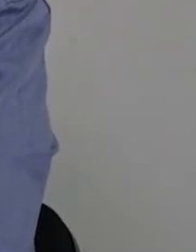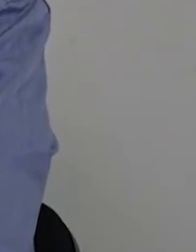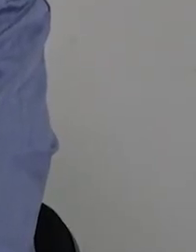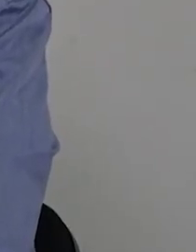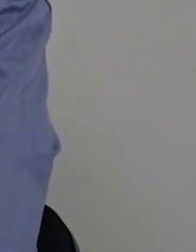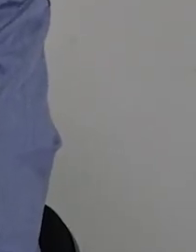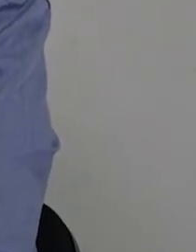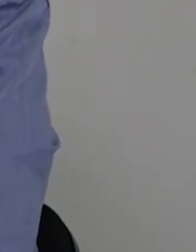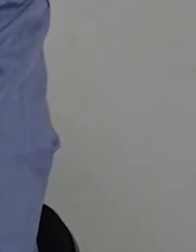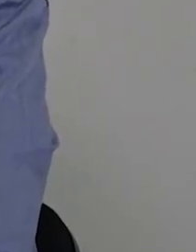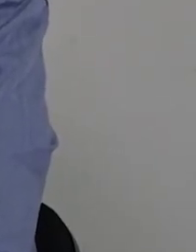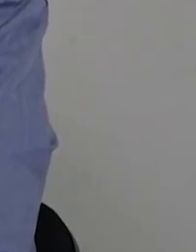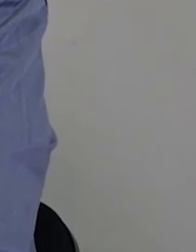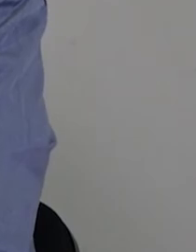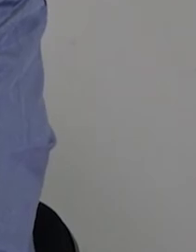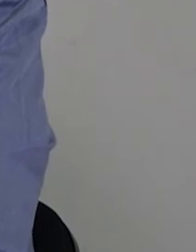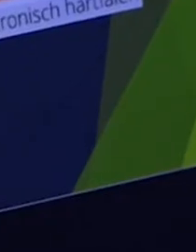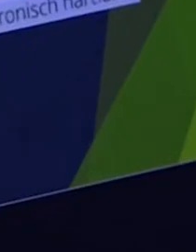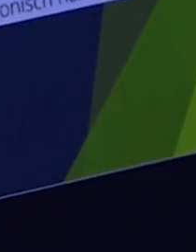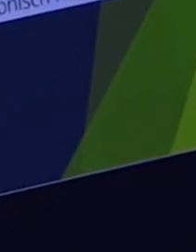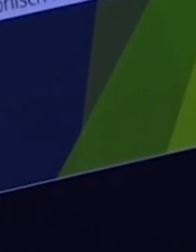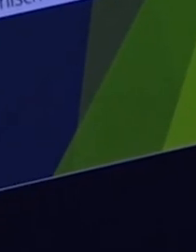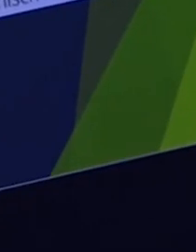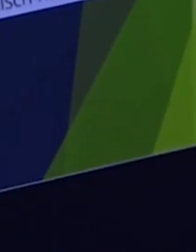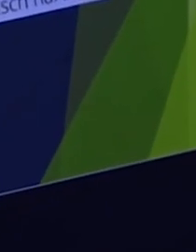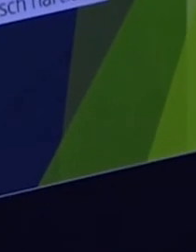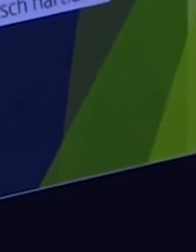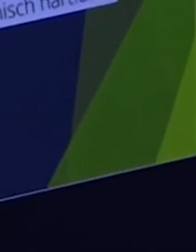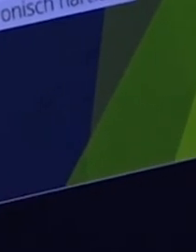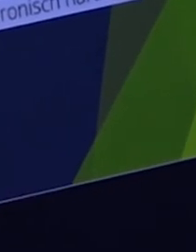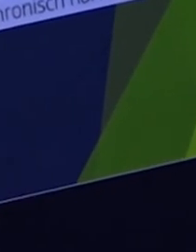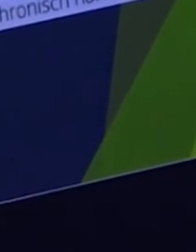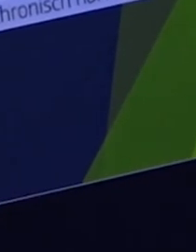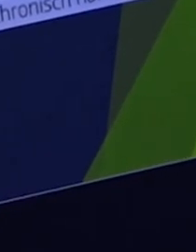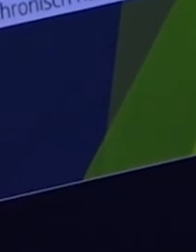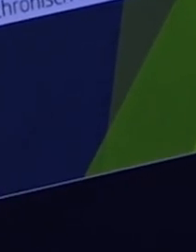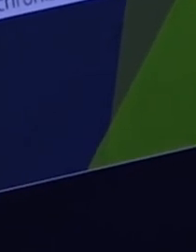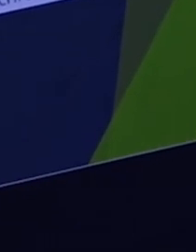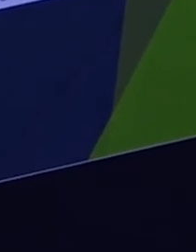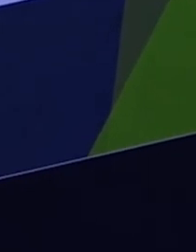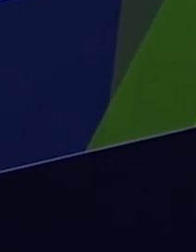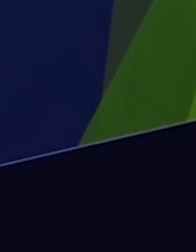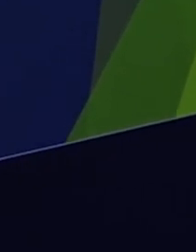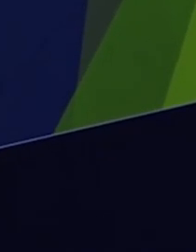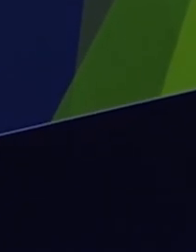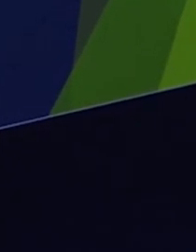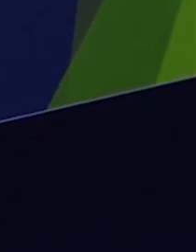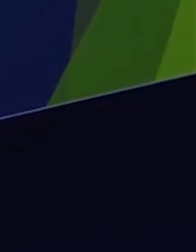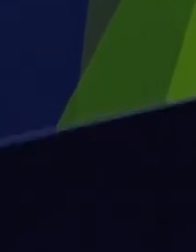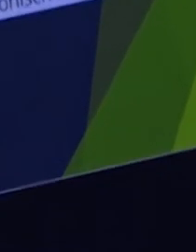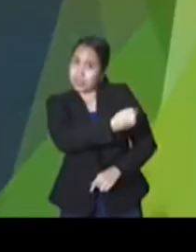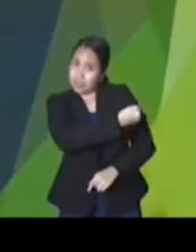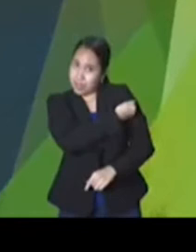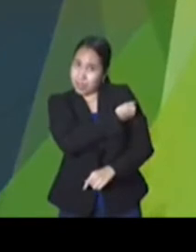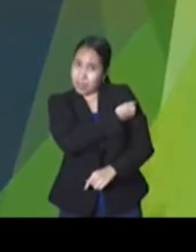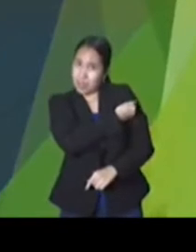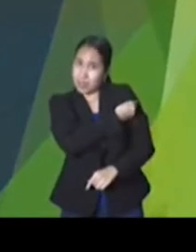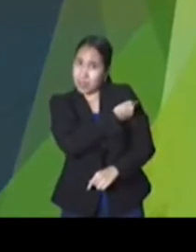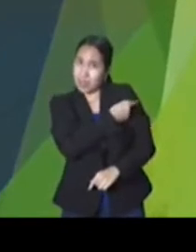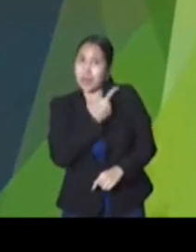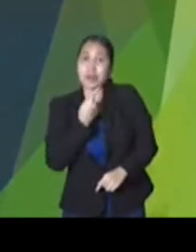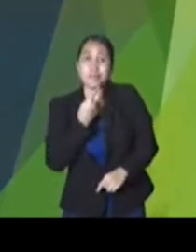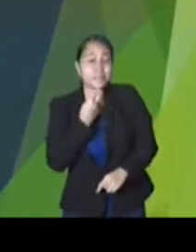Gayadarsukul is de situatie zoals de cijfers uitwijzen nog steeds kritisch. Het gedrag van de samenleving bepaalt